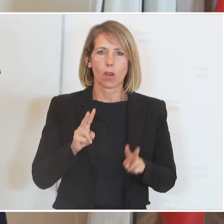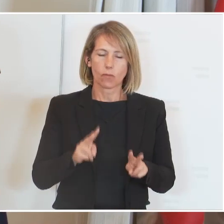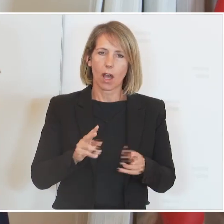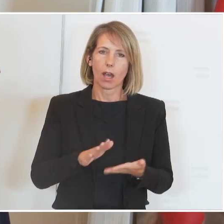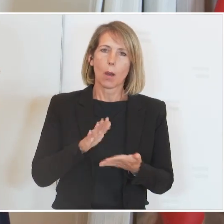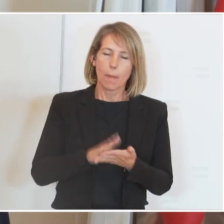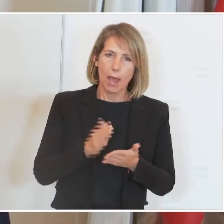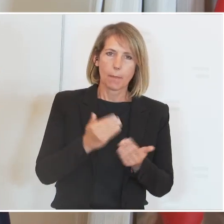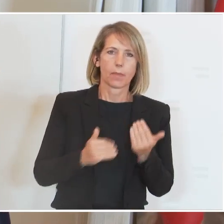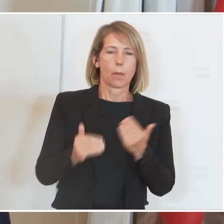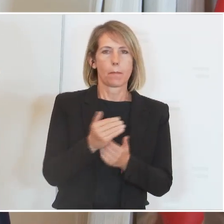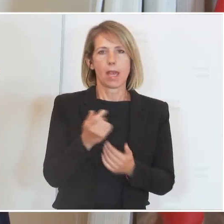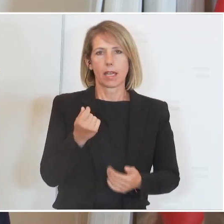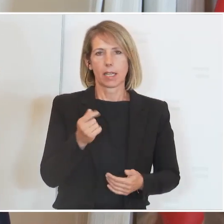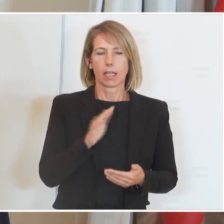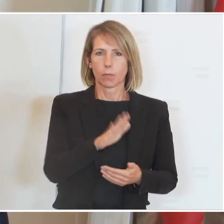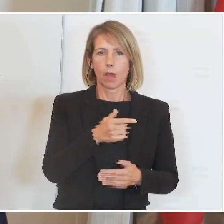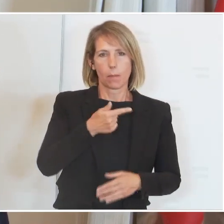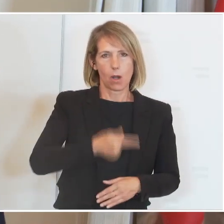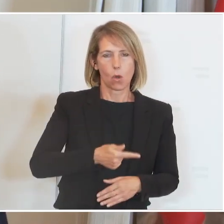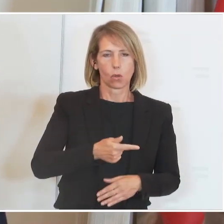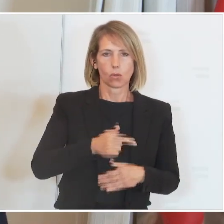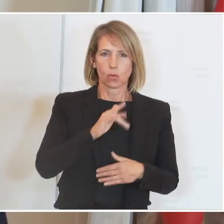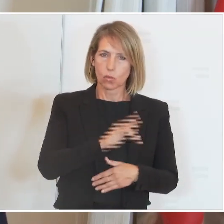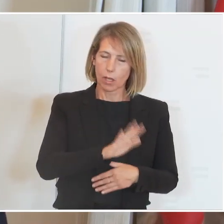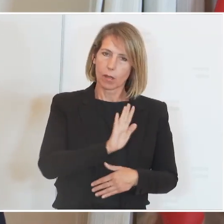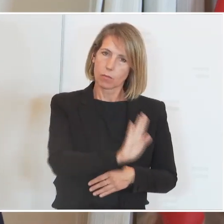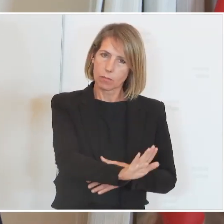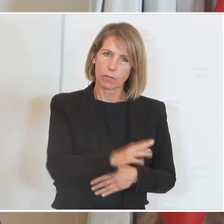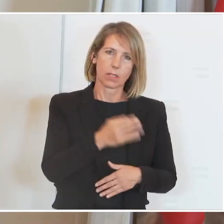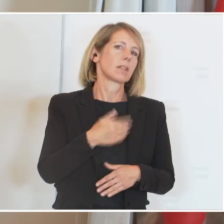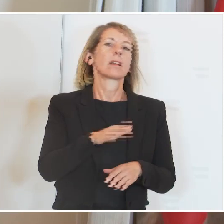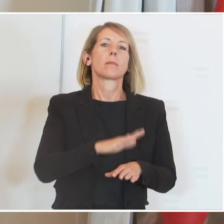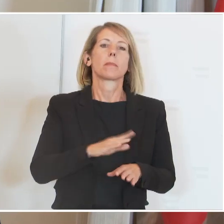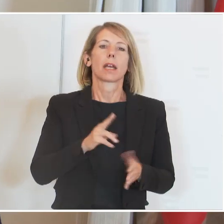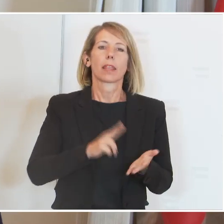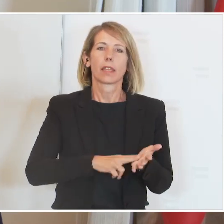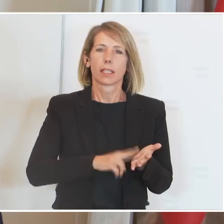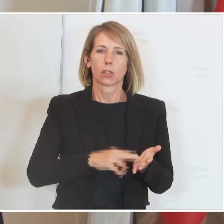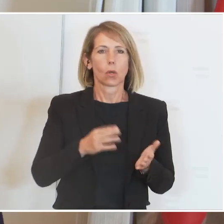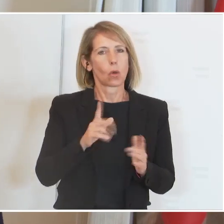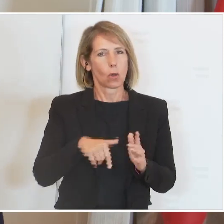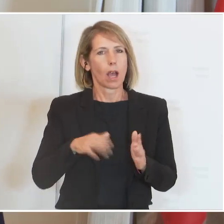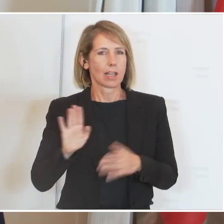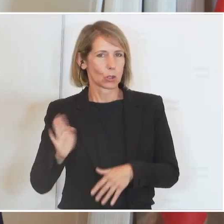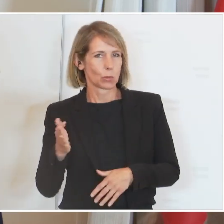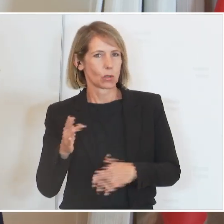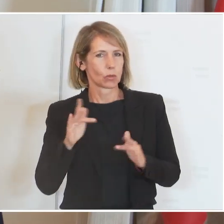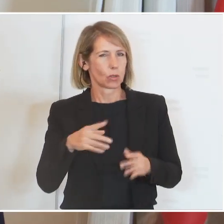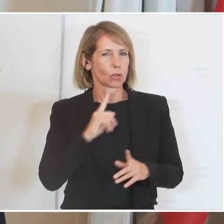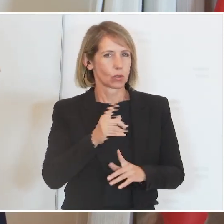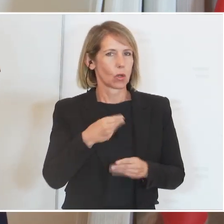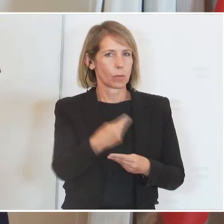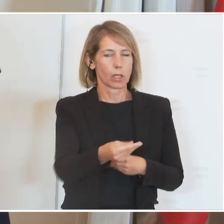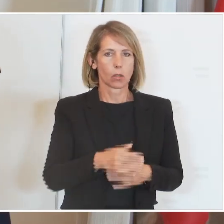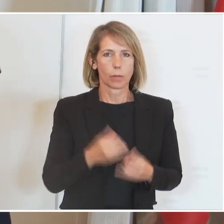bleibt vom Lohn. Das ist das Ziel, dass die Menschen mehr Netto vom Brutto haben und das große Ziel, jetzt